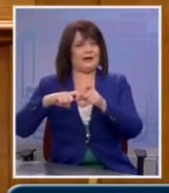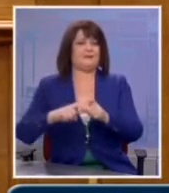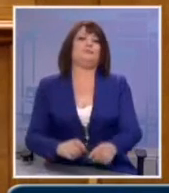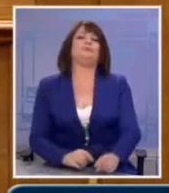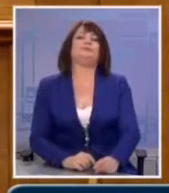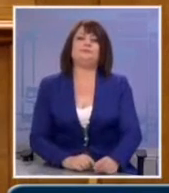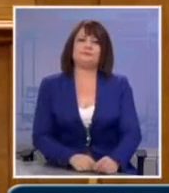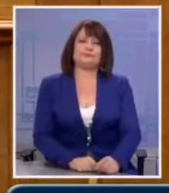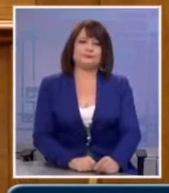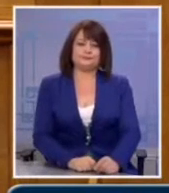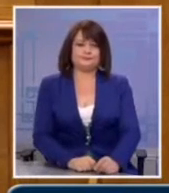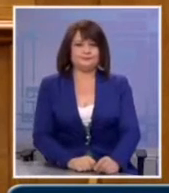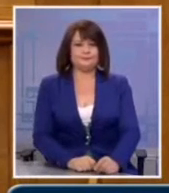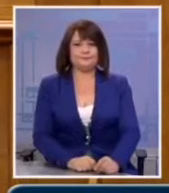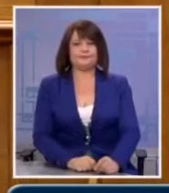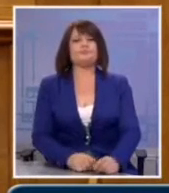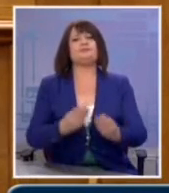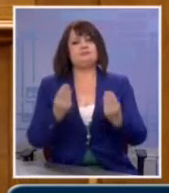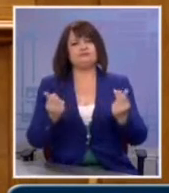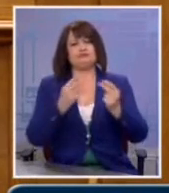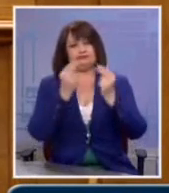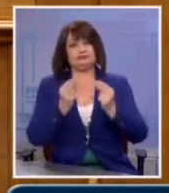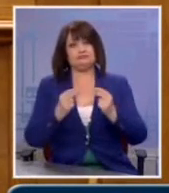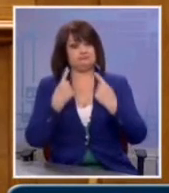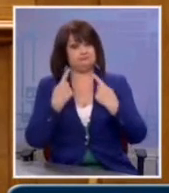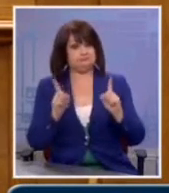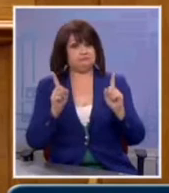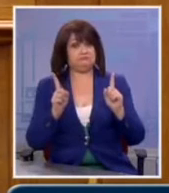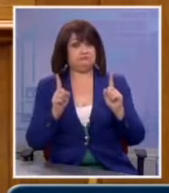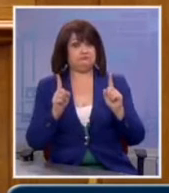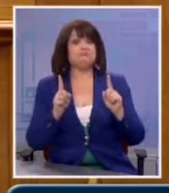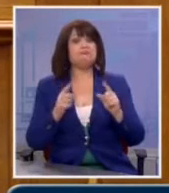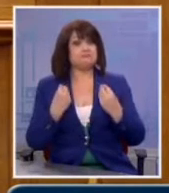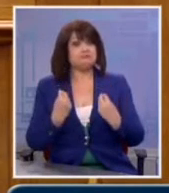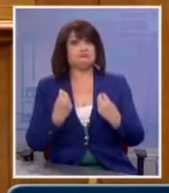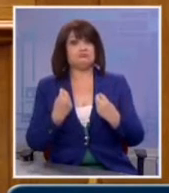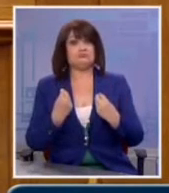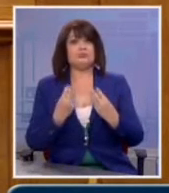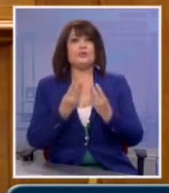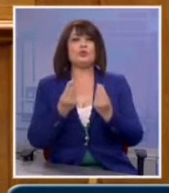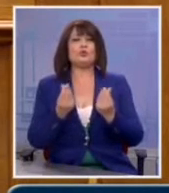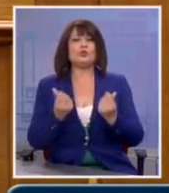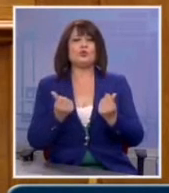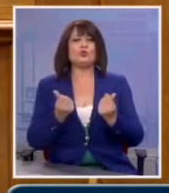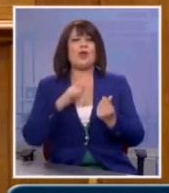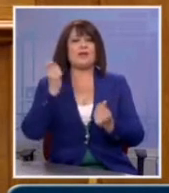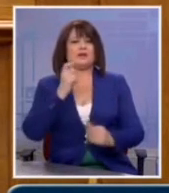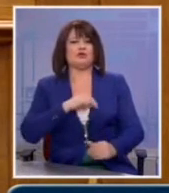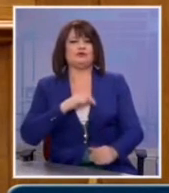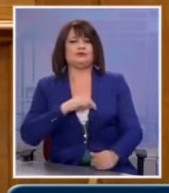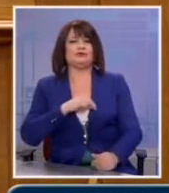Έτσι, με ένα πρωτότυπο, αλλά πολύ ουσιαστικό και εθνικά